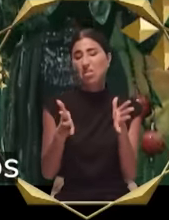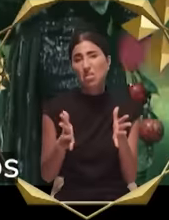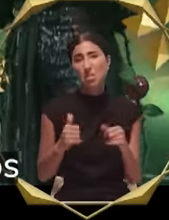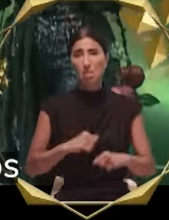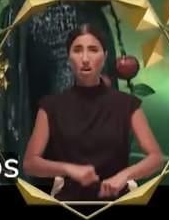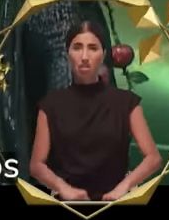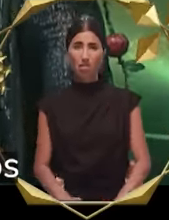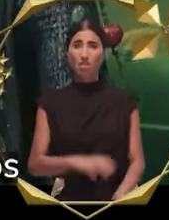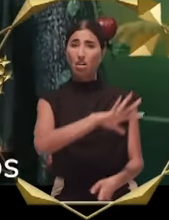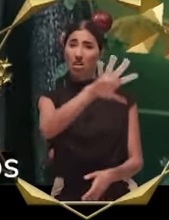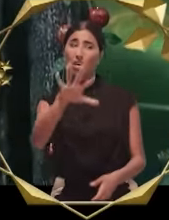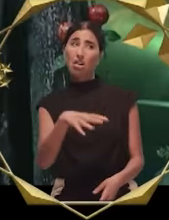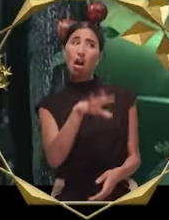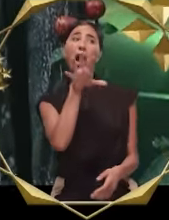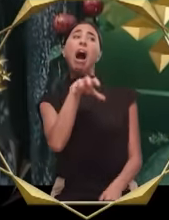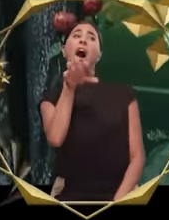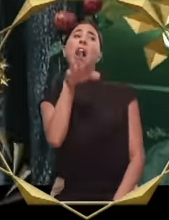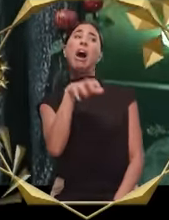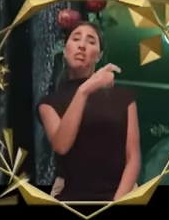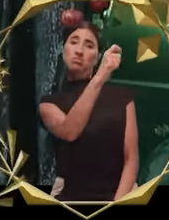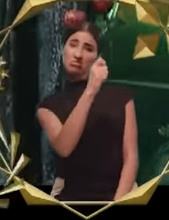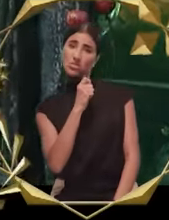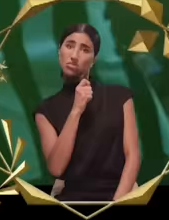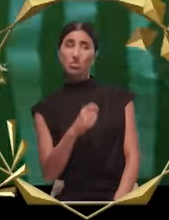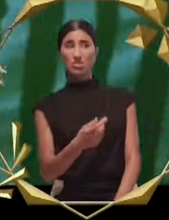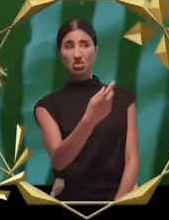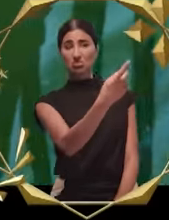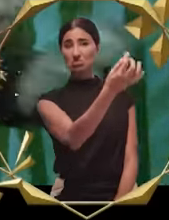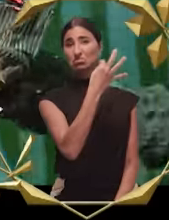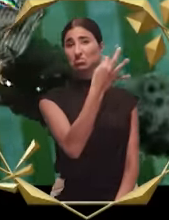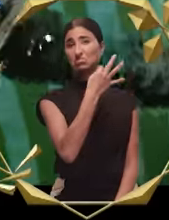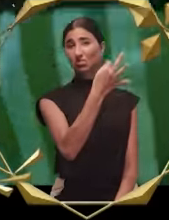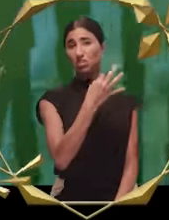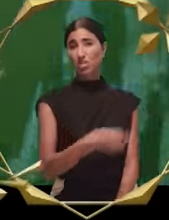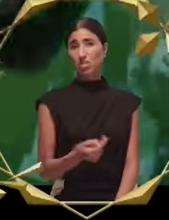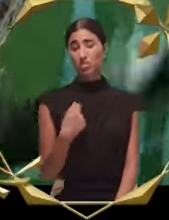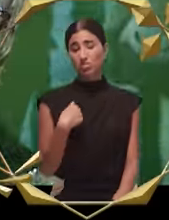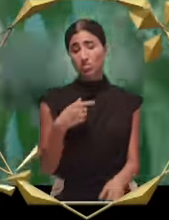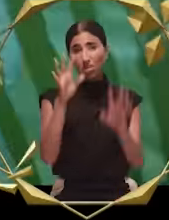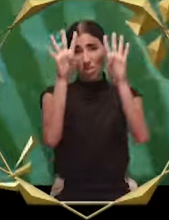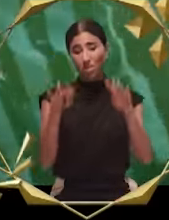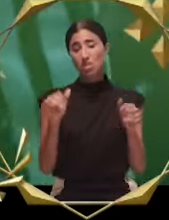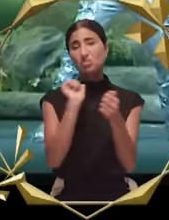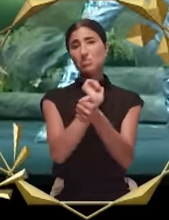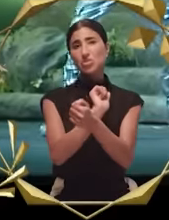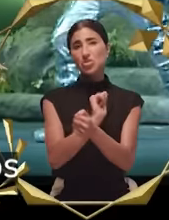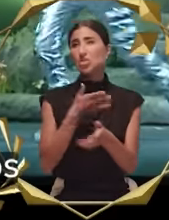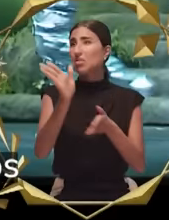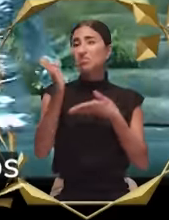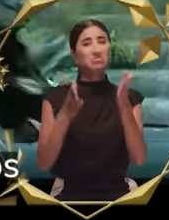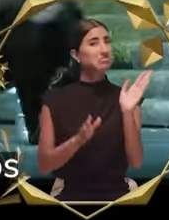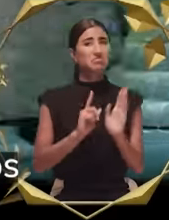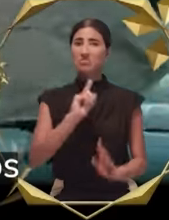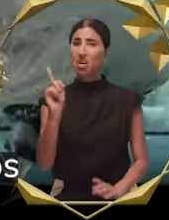اسمي بسبوس كل مني يسخر لذا أنا في عرني محبوس